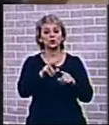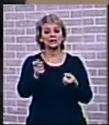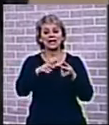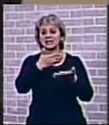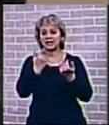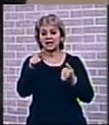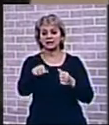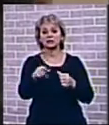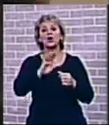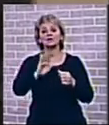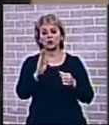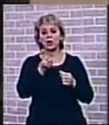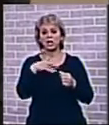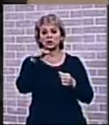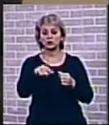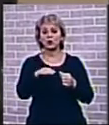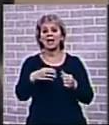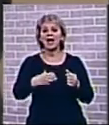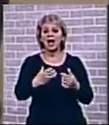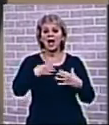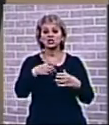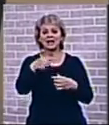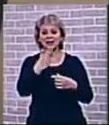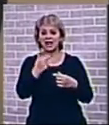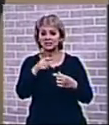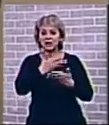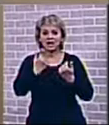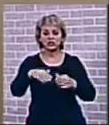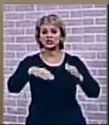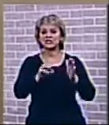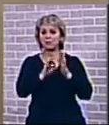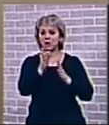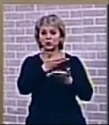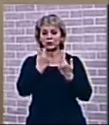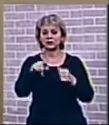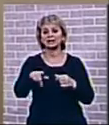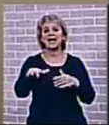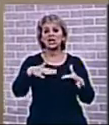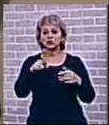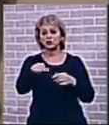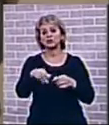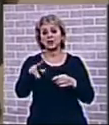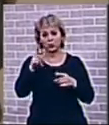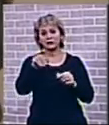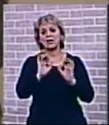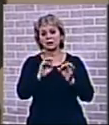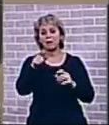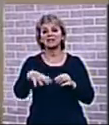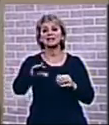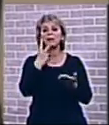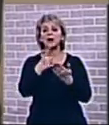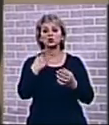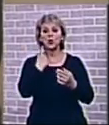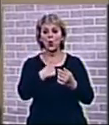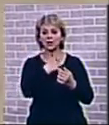нет. Не было, все хорошо. Дома не болит. Ни кашля, ни насморка, ни температуры нет. Нет, расстройства стула тоже нет. Вань, давай покажи